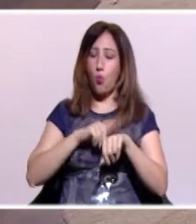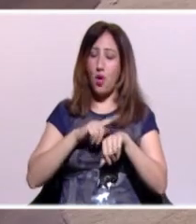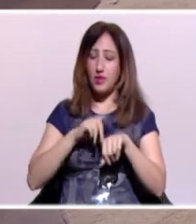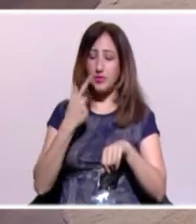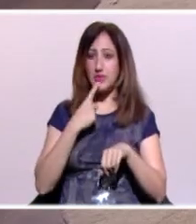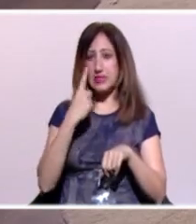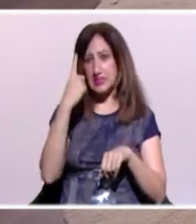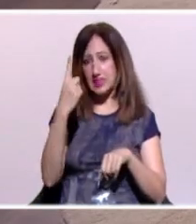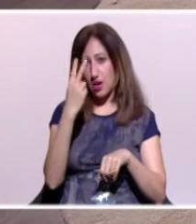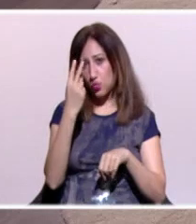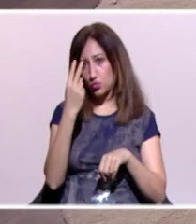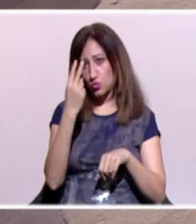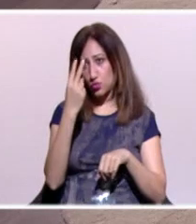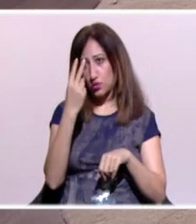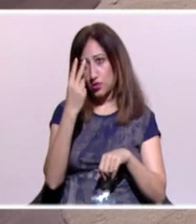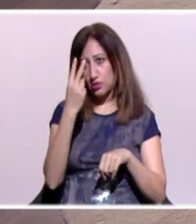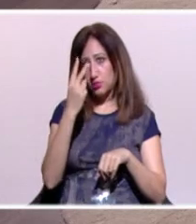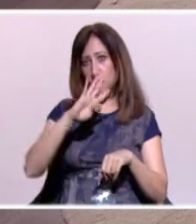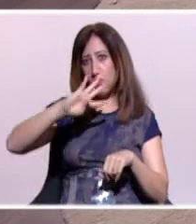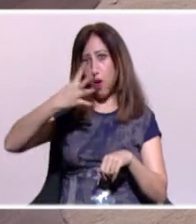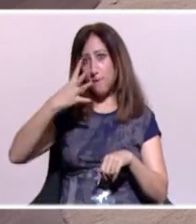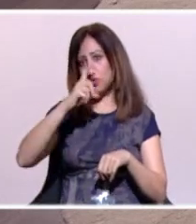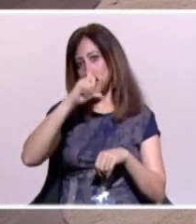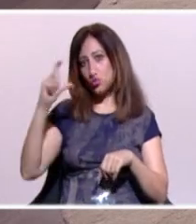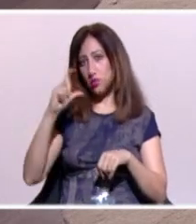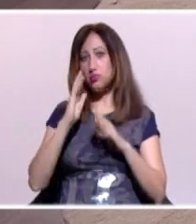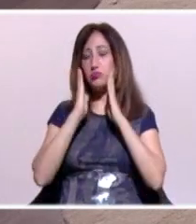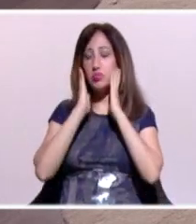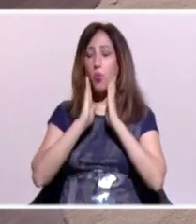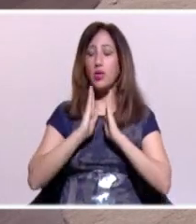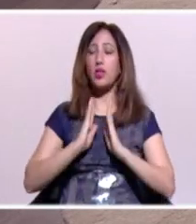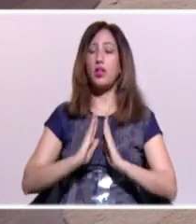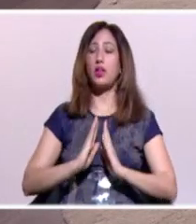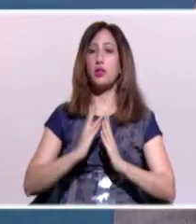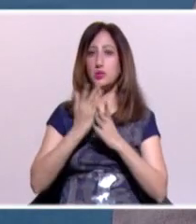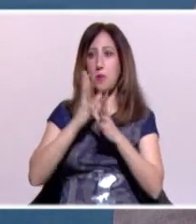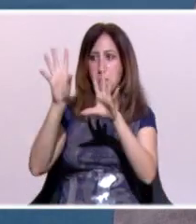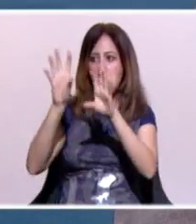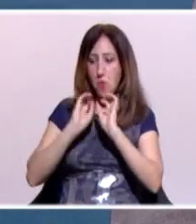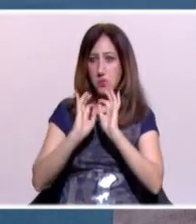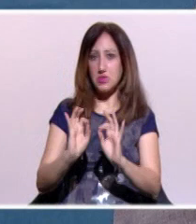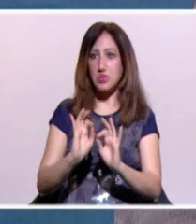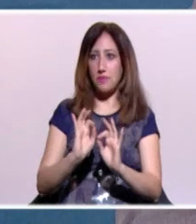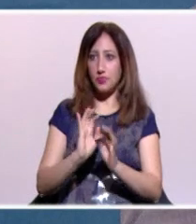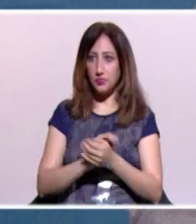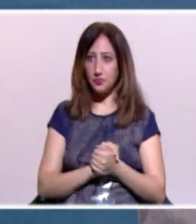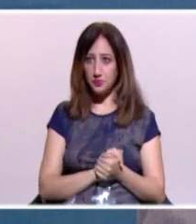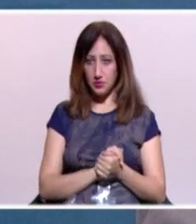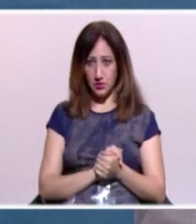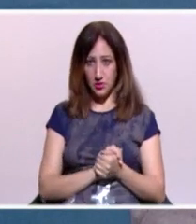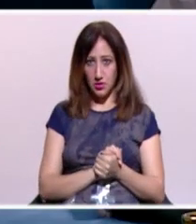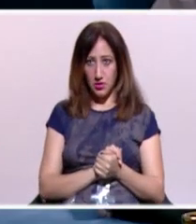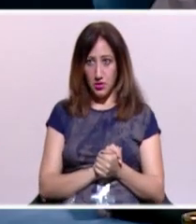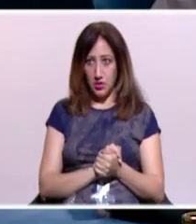سنه وشهرين بس. 14 شهر 14 شهر بس. في رتوش طبعا حصلت، لان احنا كان عندنا اكتر من مرحله. دي المرحله